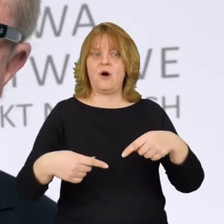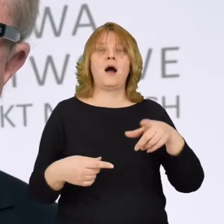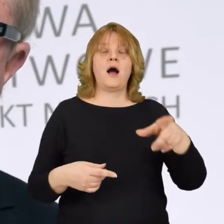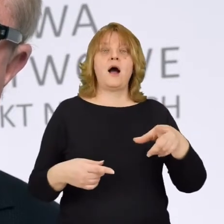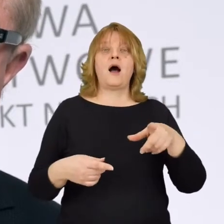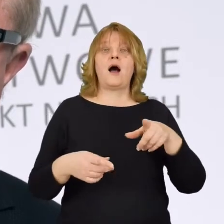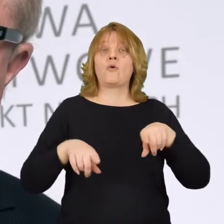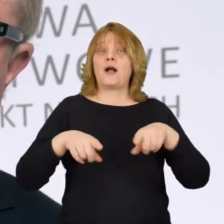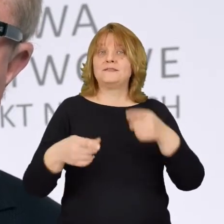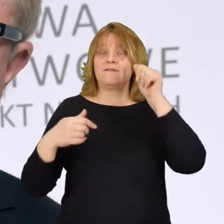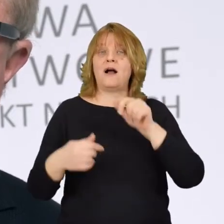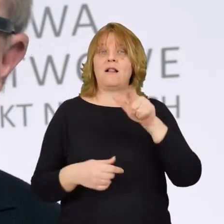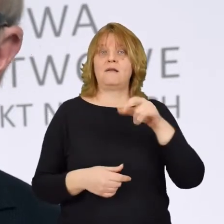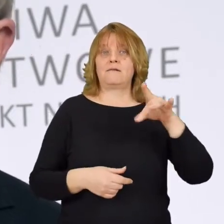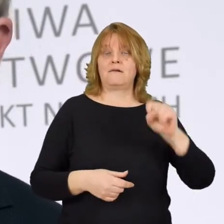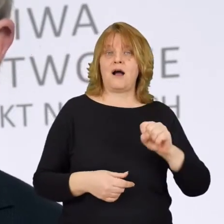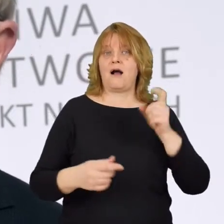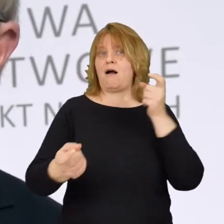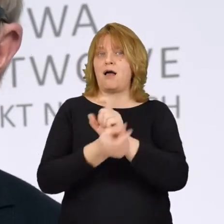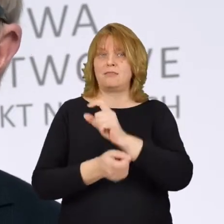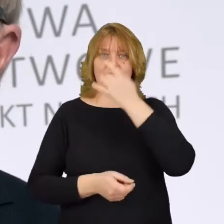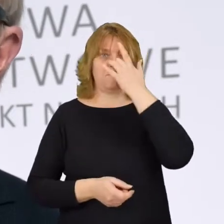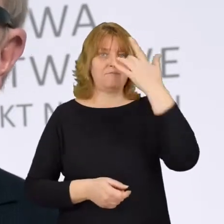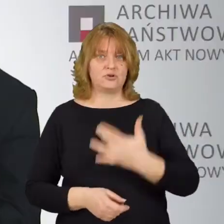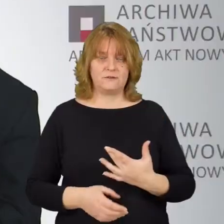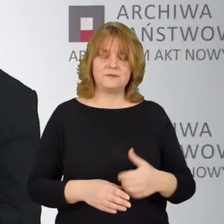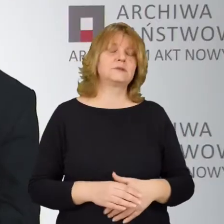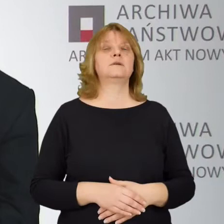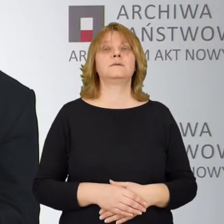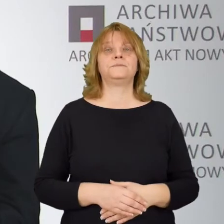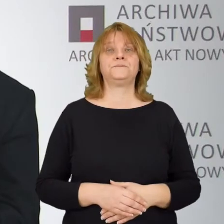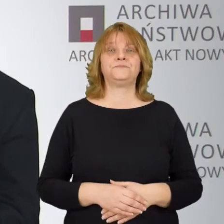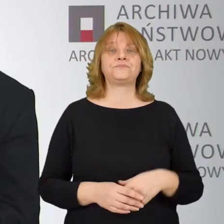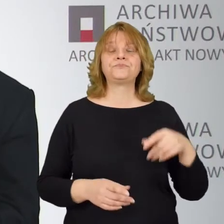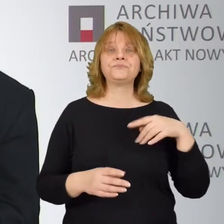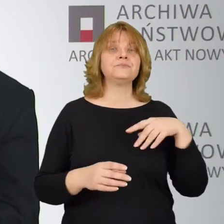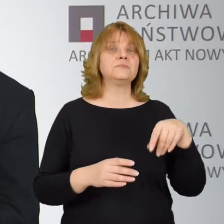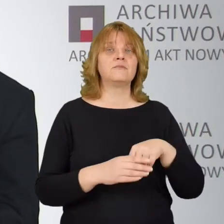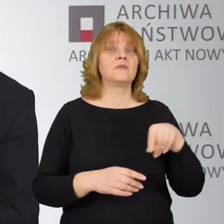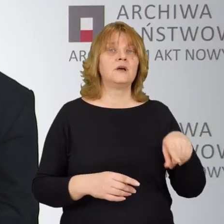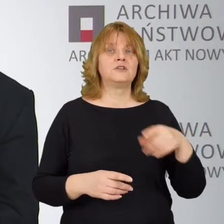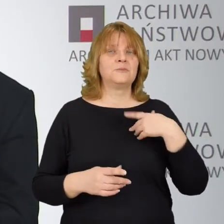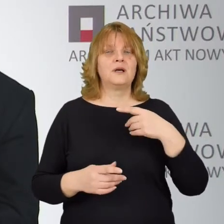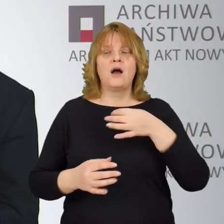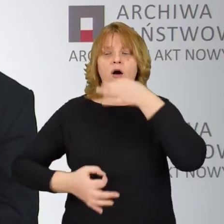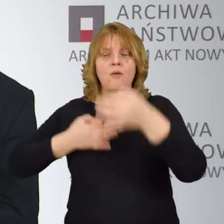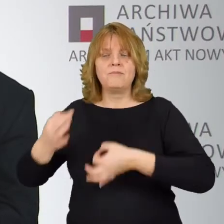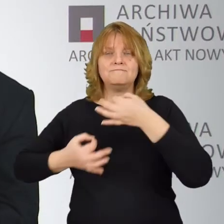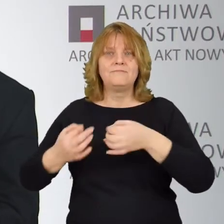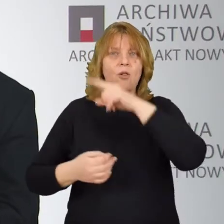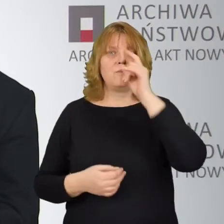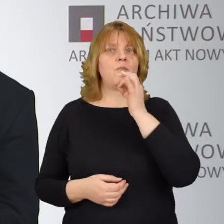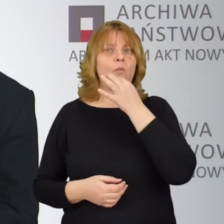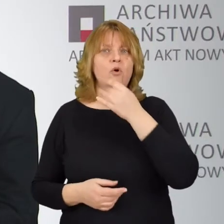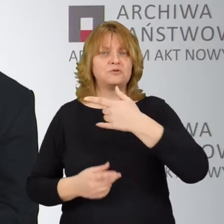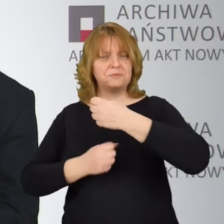Antybolszewicką, z różnych kręgów społeczeństwa się składającą. Mianowicie chodziło o to, żeby uodpornić młode pokolenie na